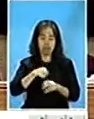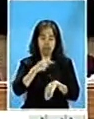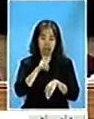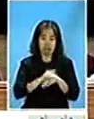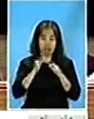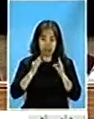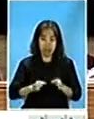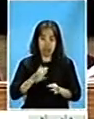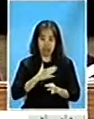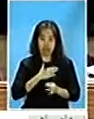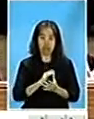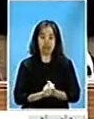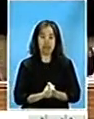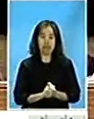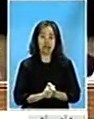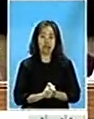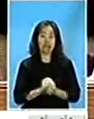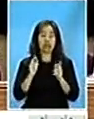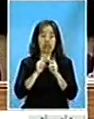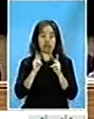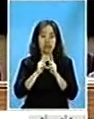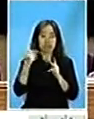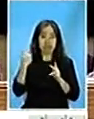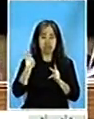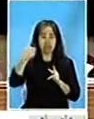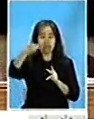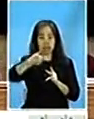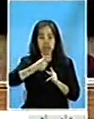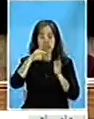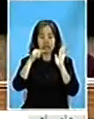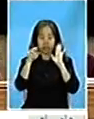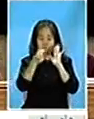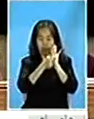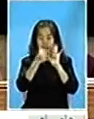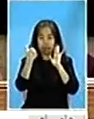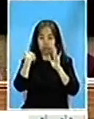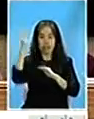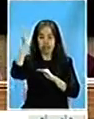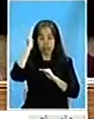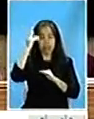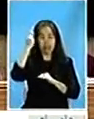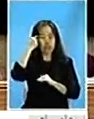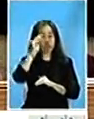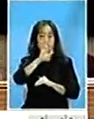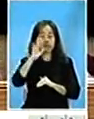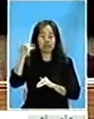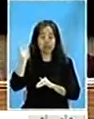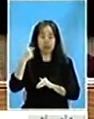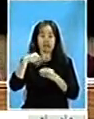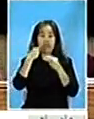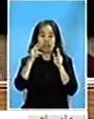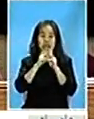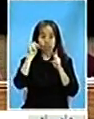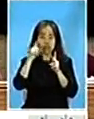านกรรมาธิการท่านสงวนความเห็นไว้นะครับก็ต้องให้ท่านกรรมการเนี่ยอธิบายน